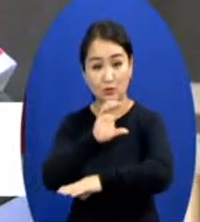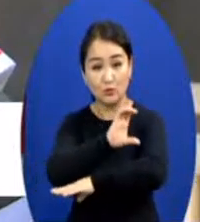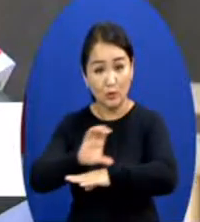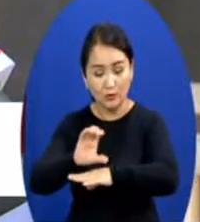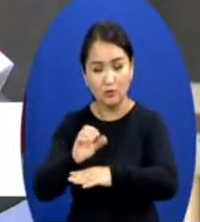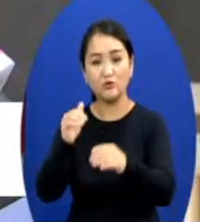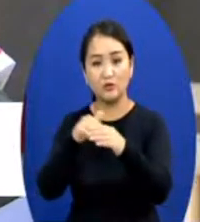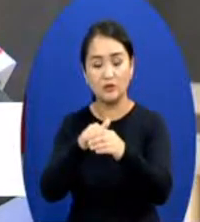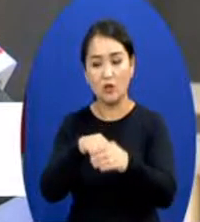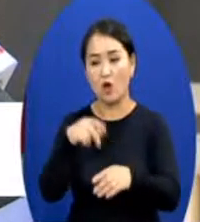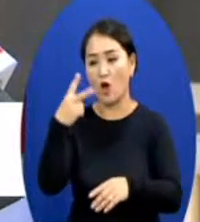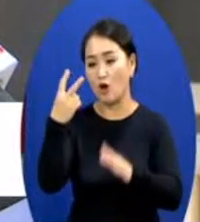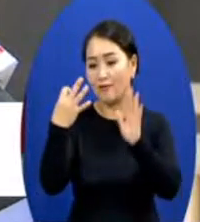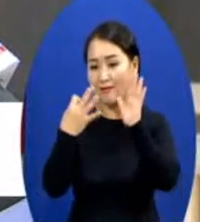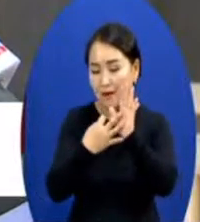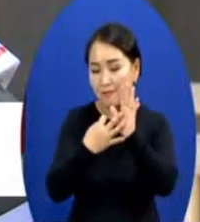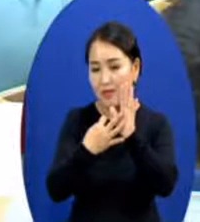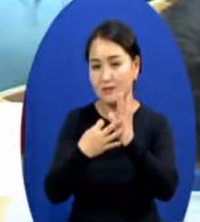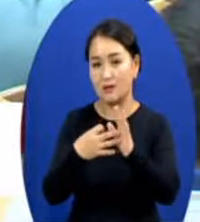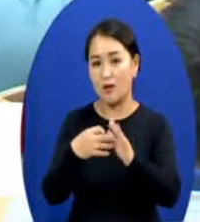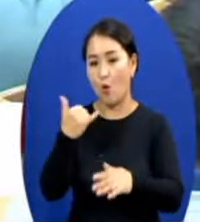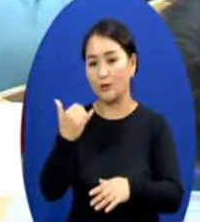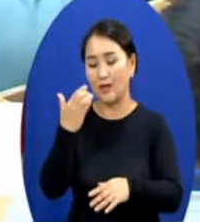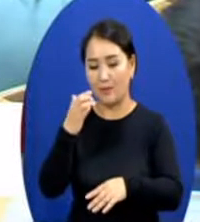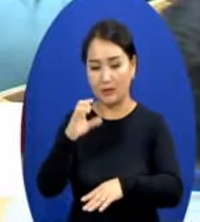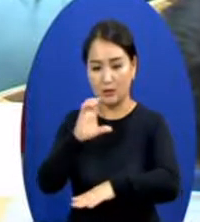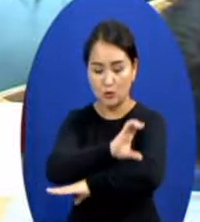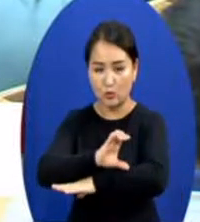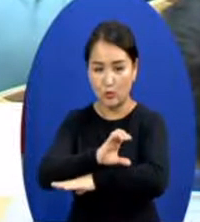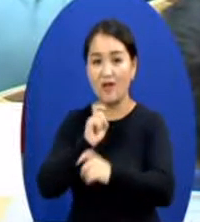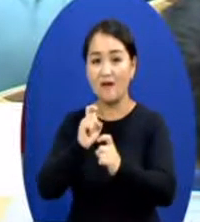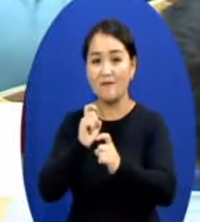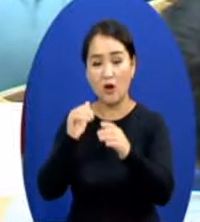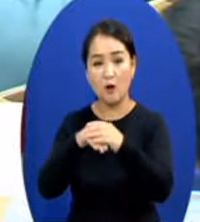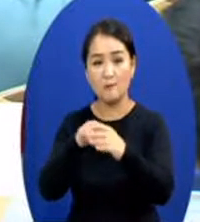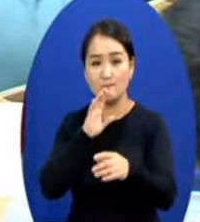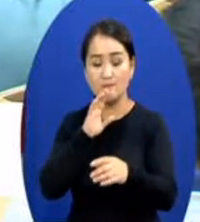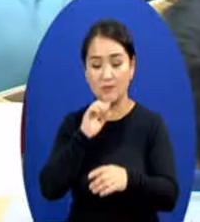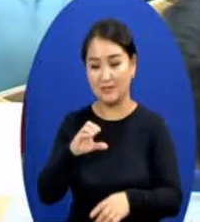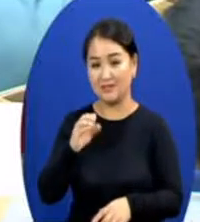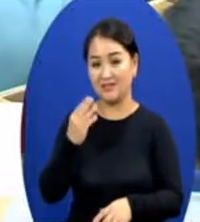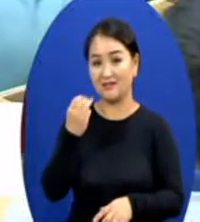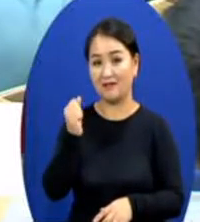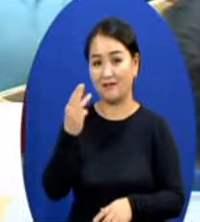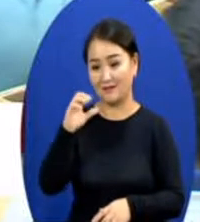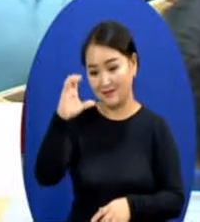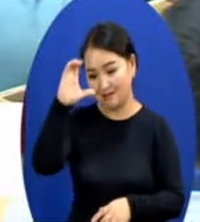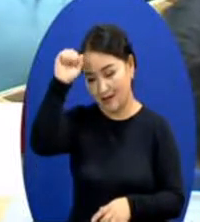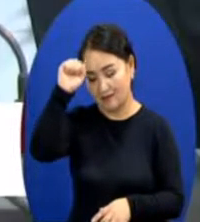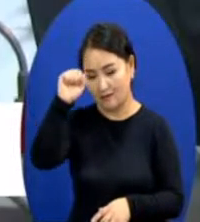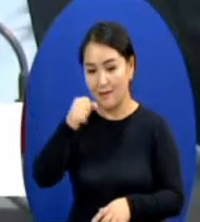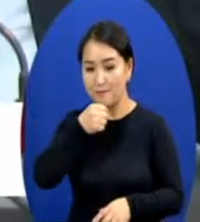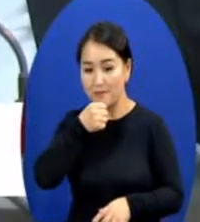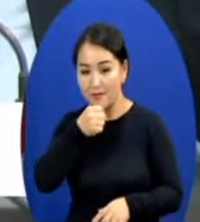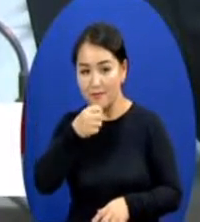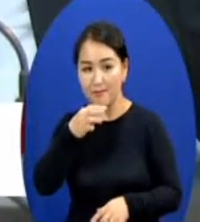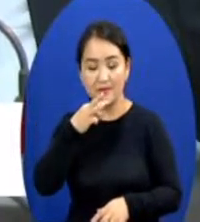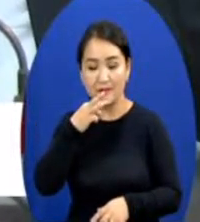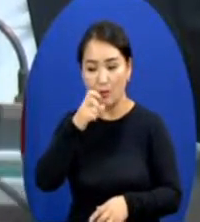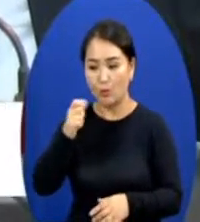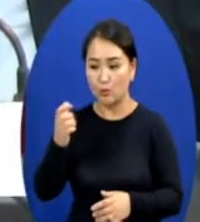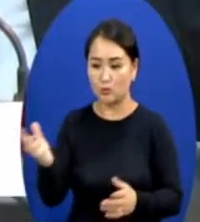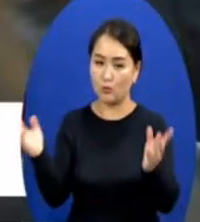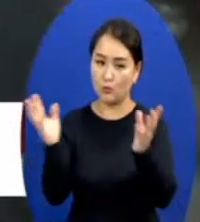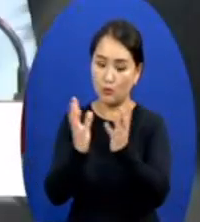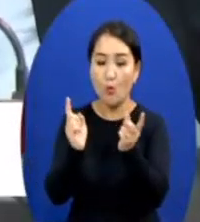21-өөс нийслэлийн сургуулиудыг хэвийн горим шилжүүлэх хэрэгтэй хангагдчихж байгаа. Өнөөдөр мөн шадар сайд хэвлэл мэдээллийн их нэг хүлээн авч уулзсан. Утаг буруулах